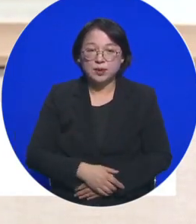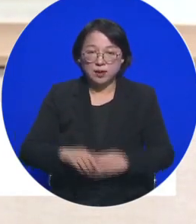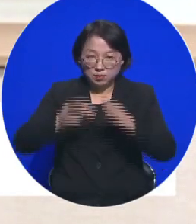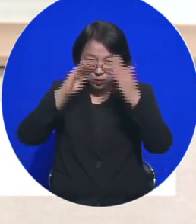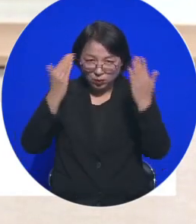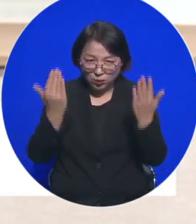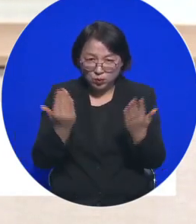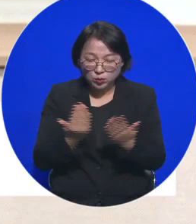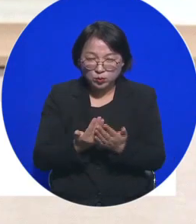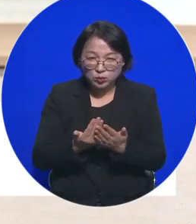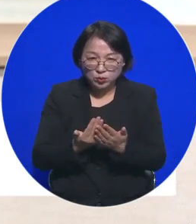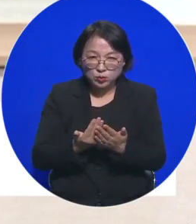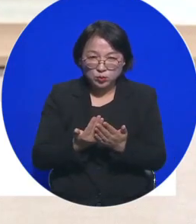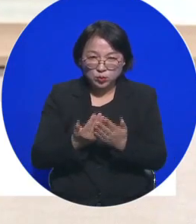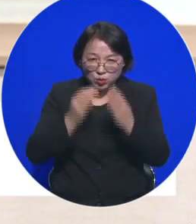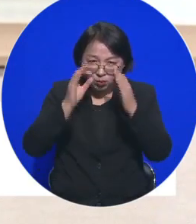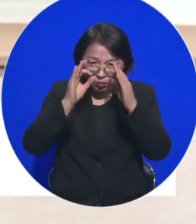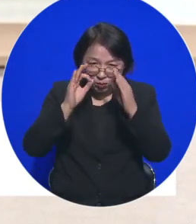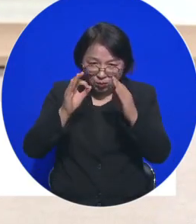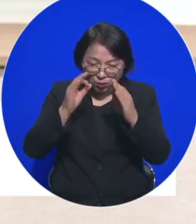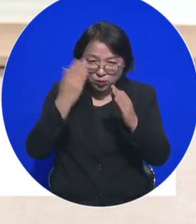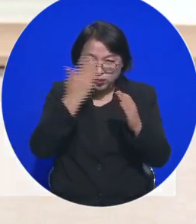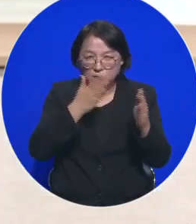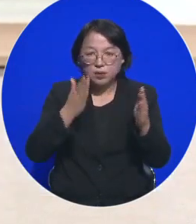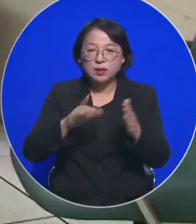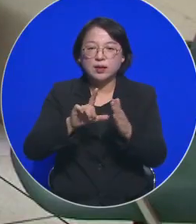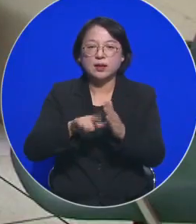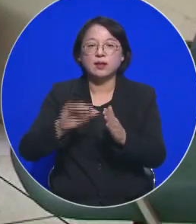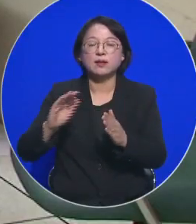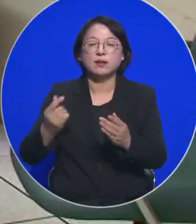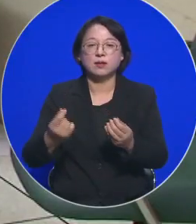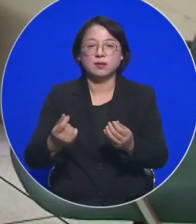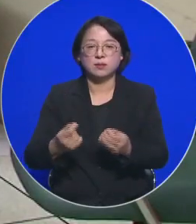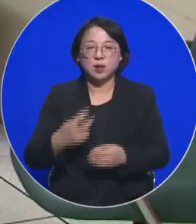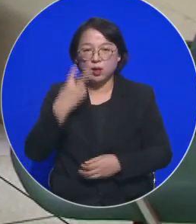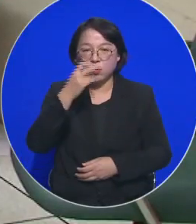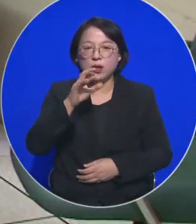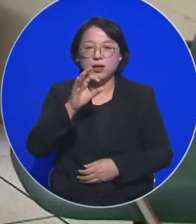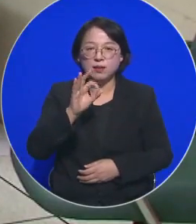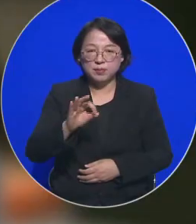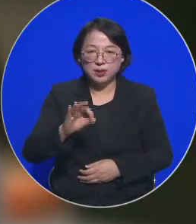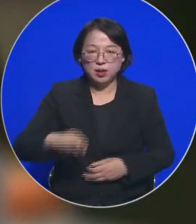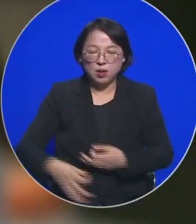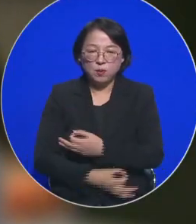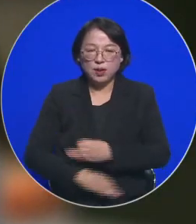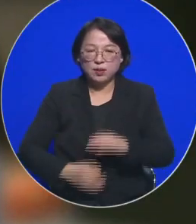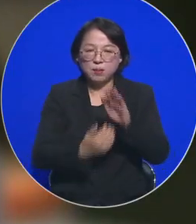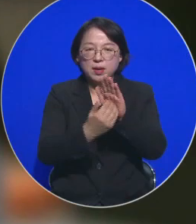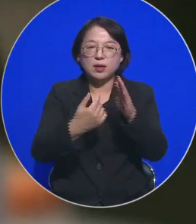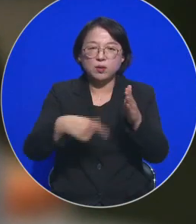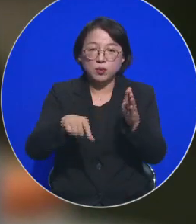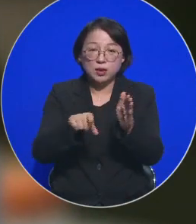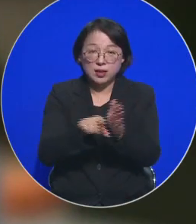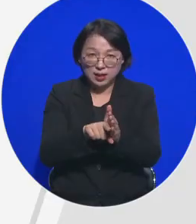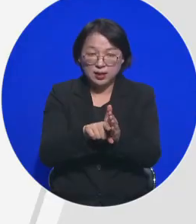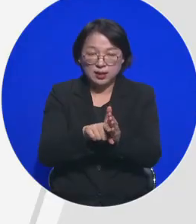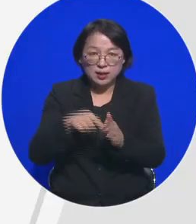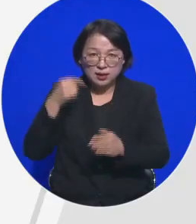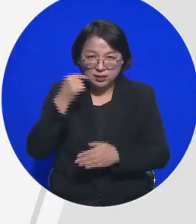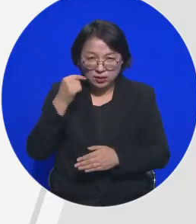전면적으로 들여다보고 정비할 때가 됐다고 생각합니다 관리비 횡령을 막기 위한 내부 통제도 강화됩니다